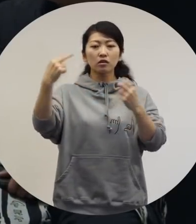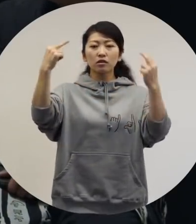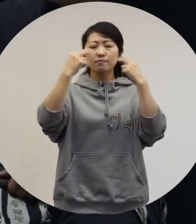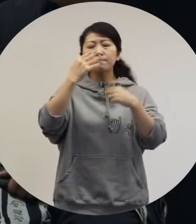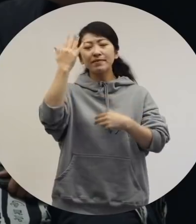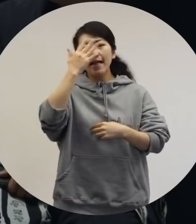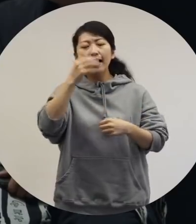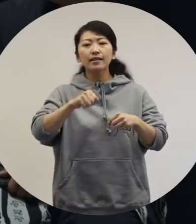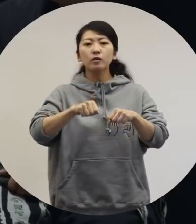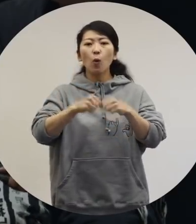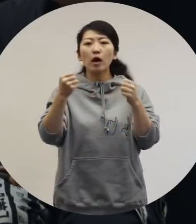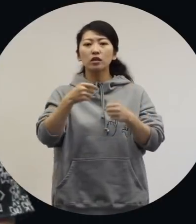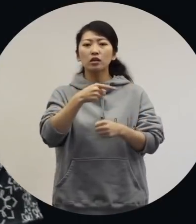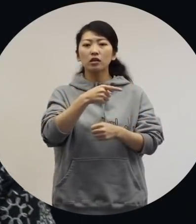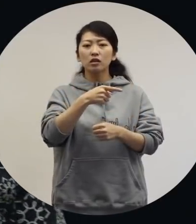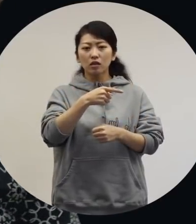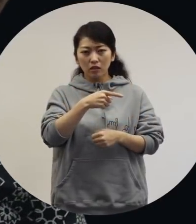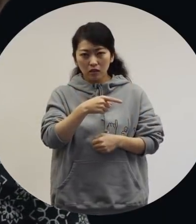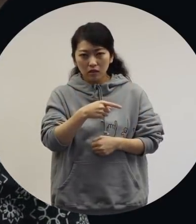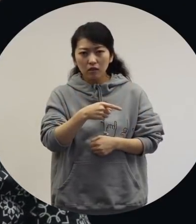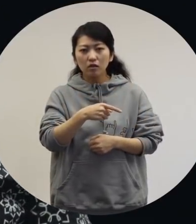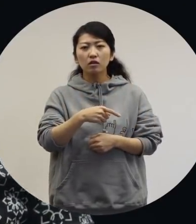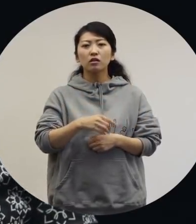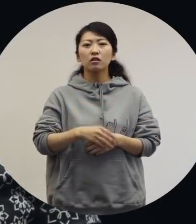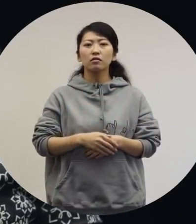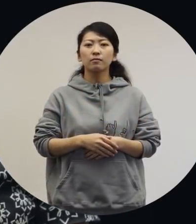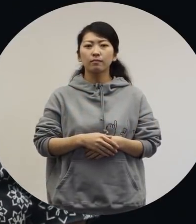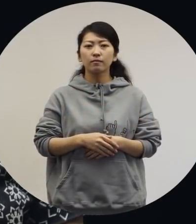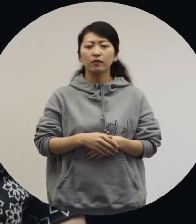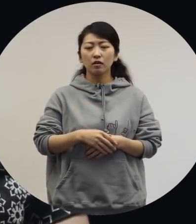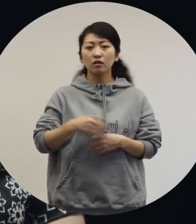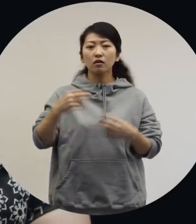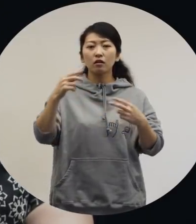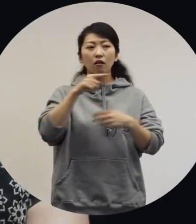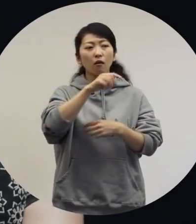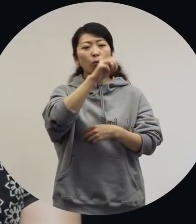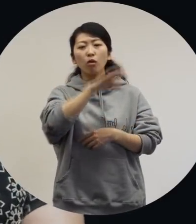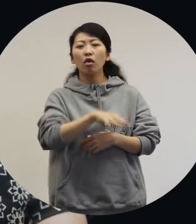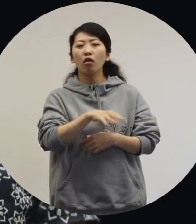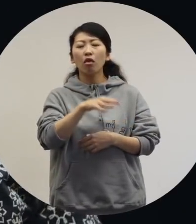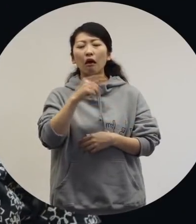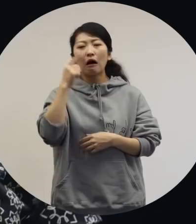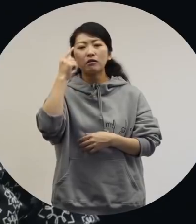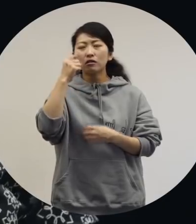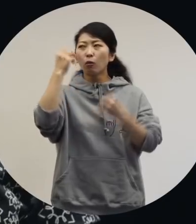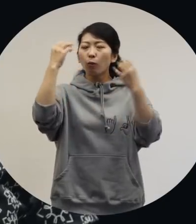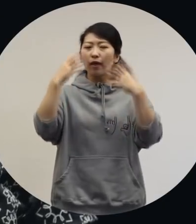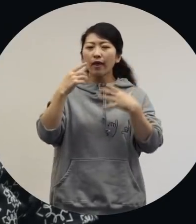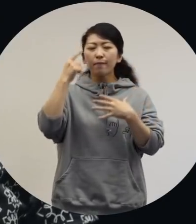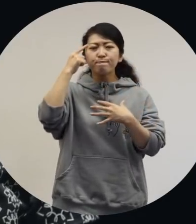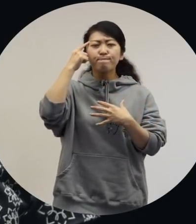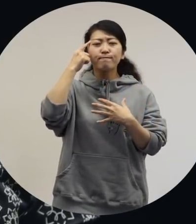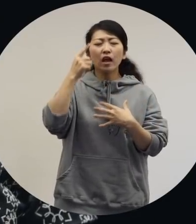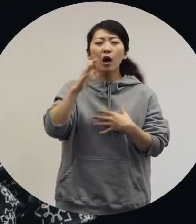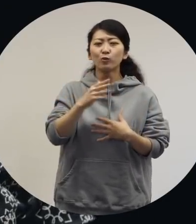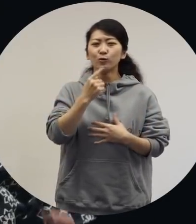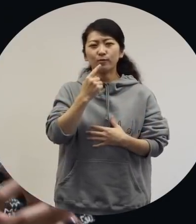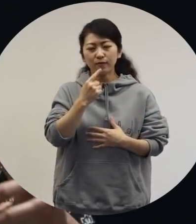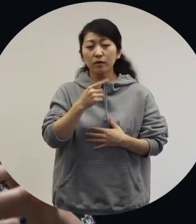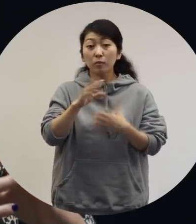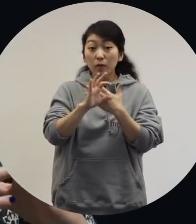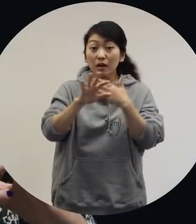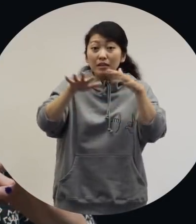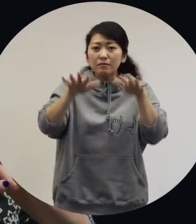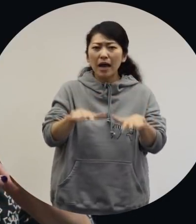害が見えない障害として認識が薄いなっていうのはすごく感じてて、例えば